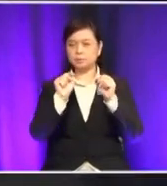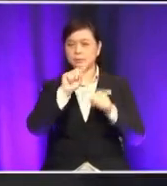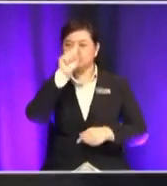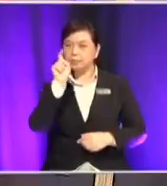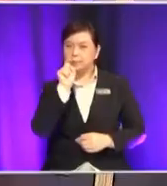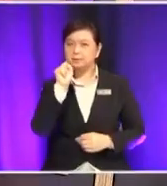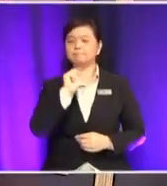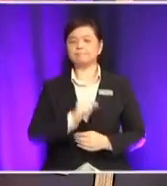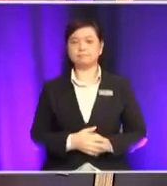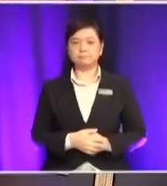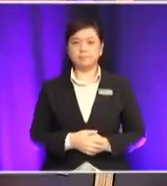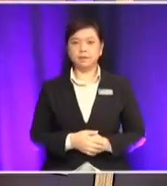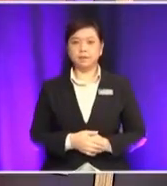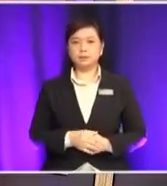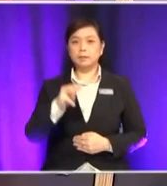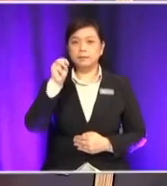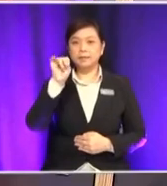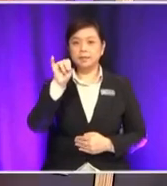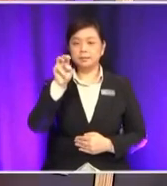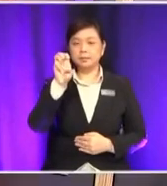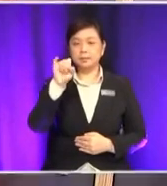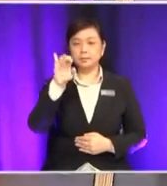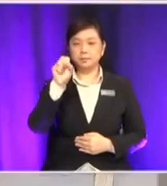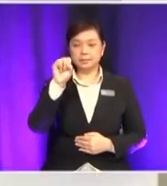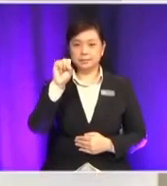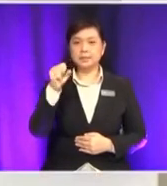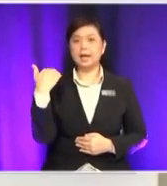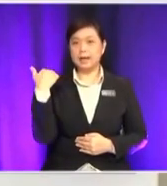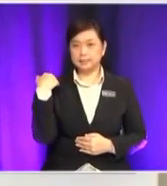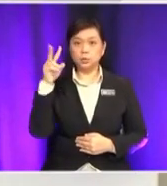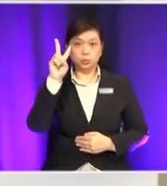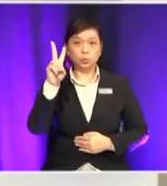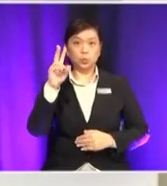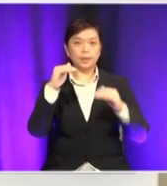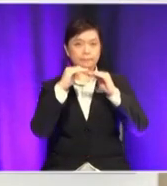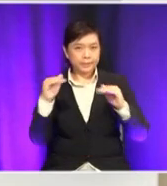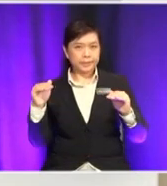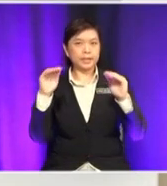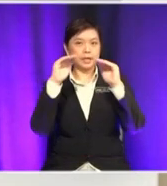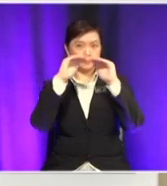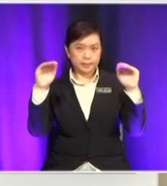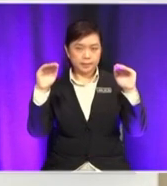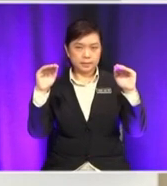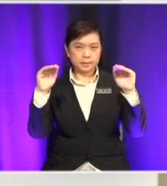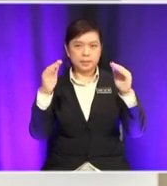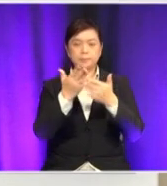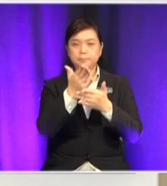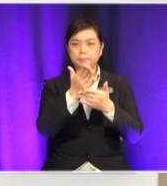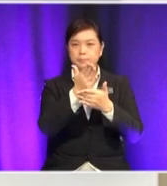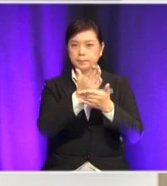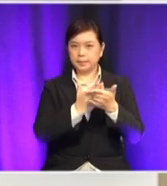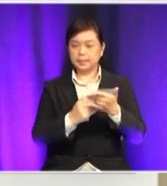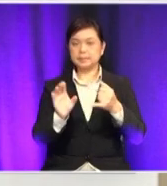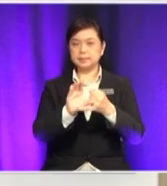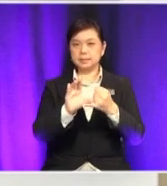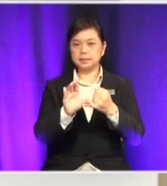Oke meiosis dibagikan kepada dua peringkat keris nah itu sih satu saja ya oke peringkat pembahagian sel ya oke yaitu